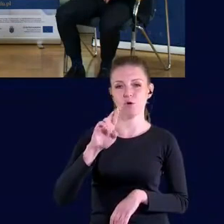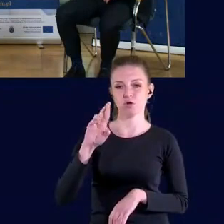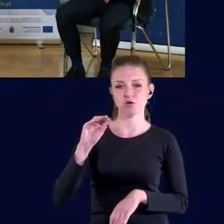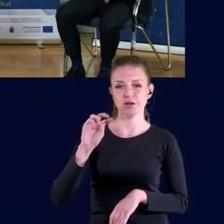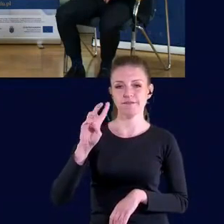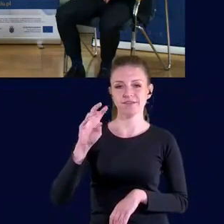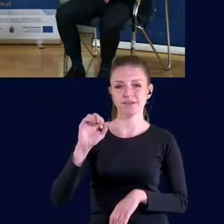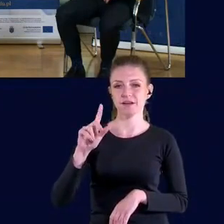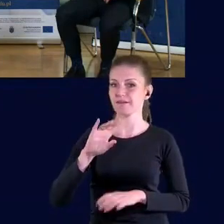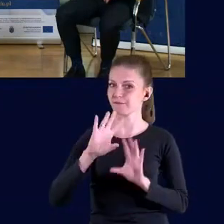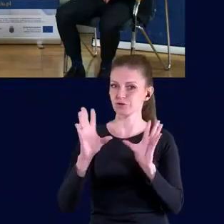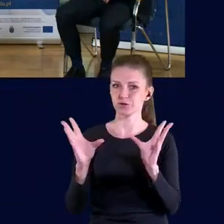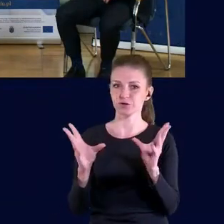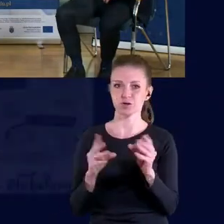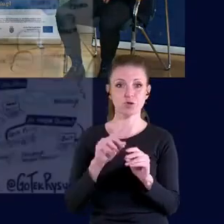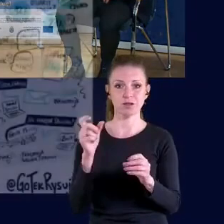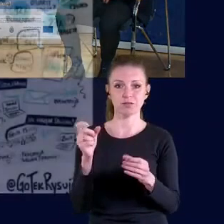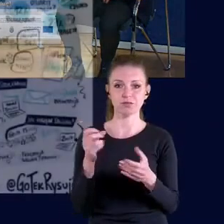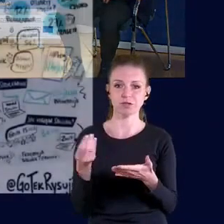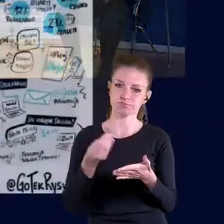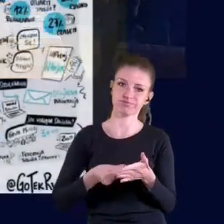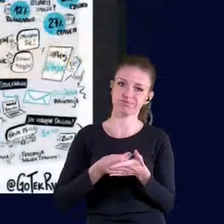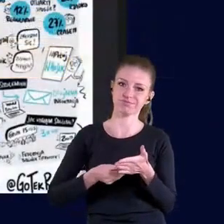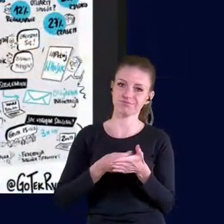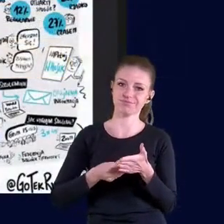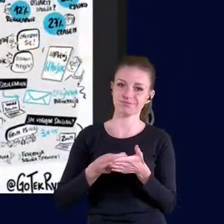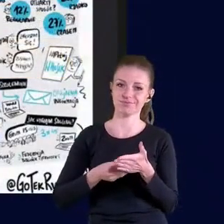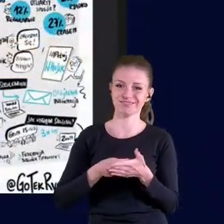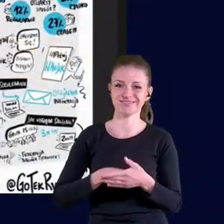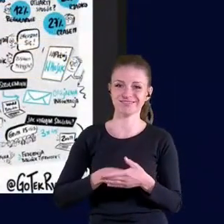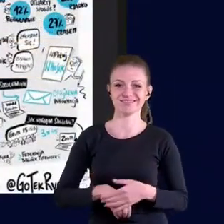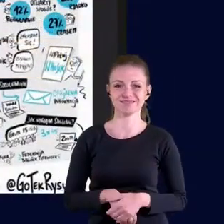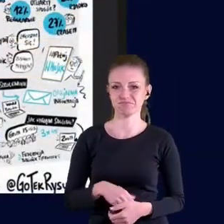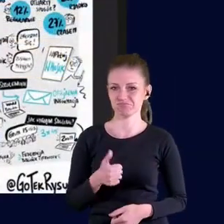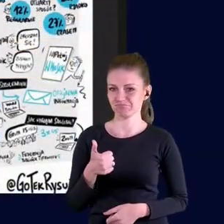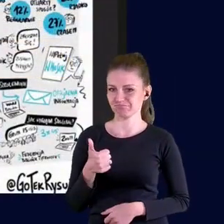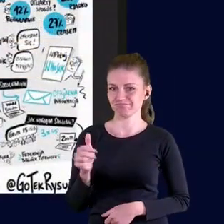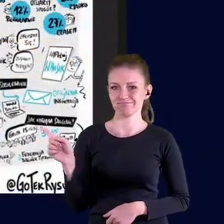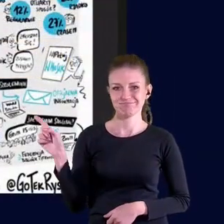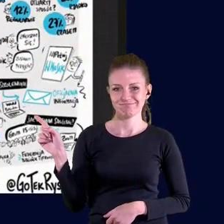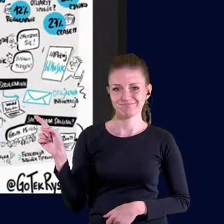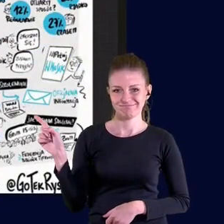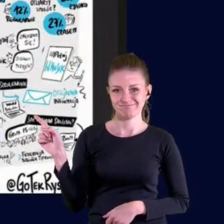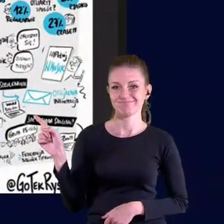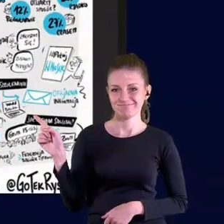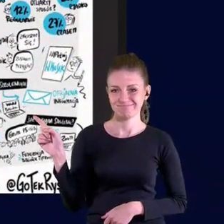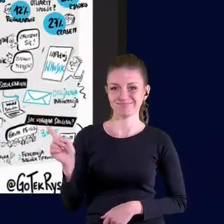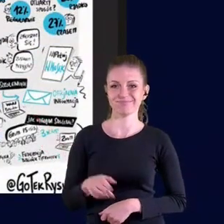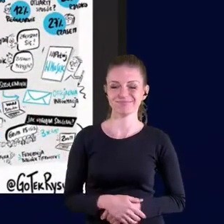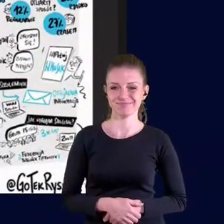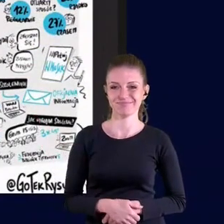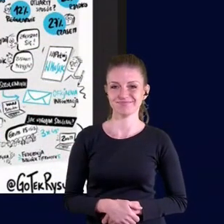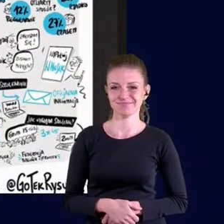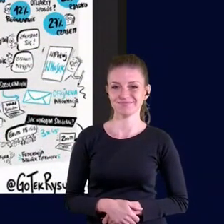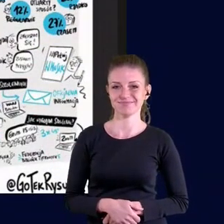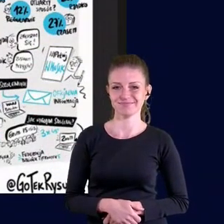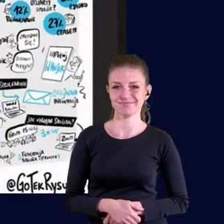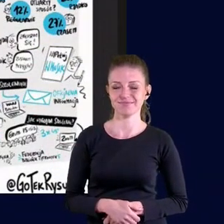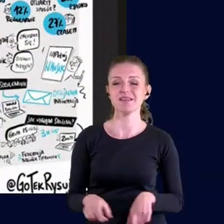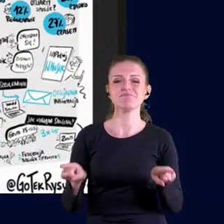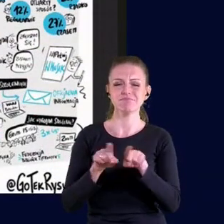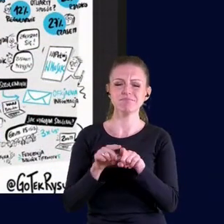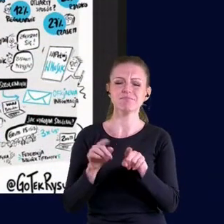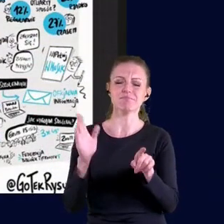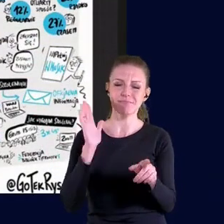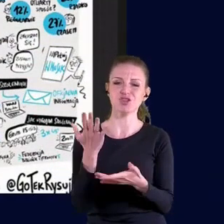konferencję naturalnym po prostu z treściwa rysunkami No i na pewno pojawią się nagrania w